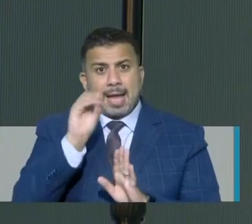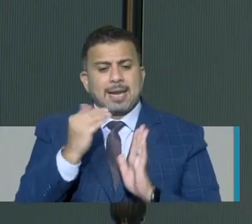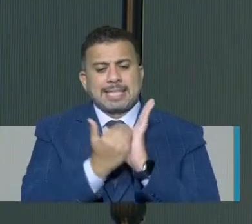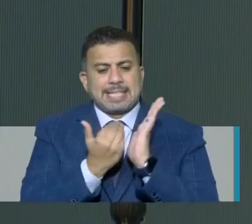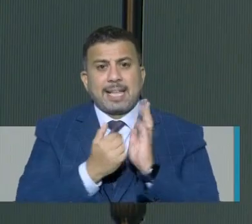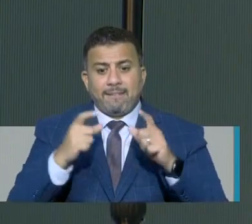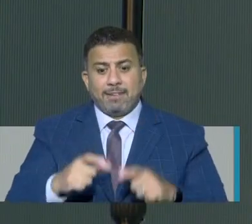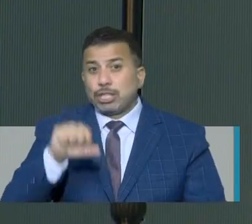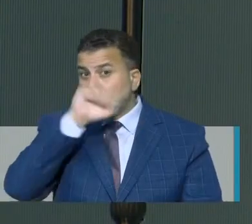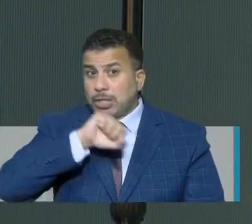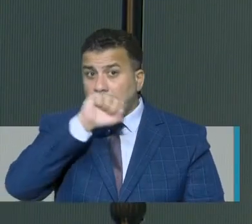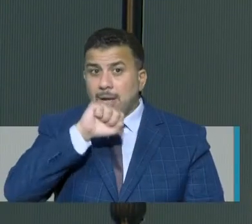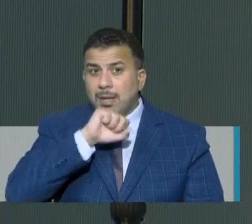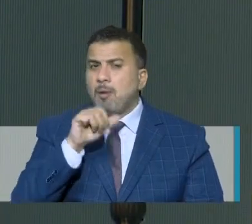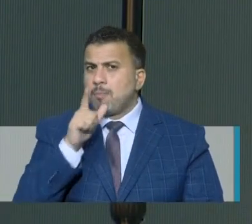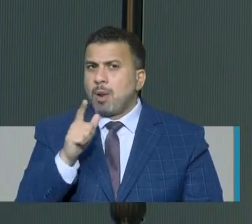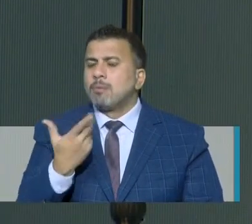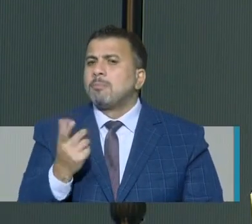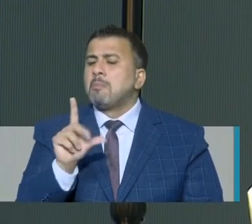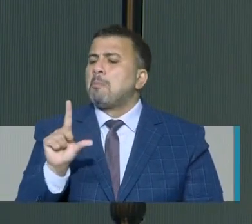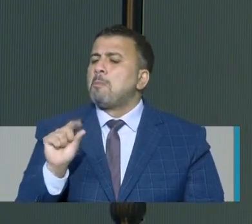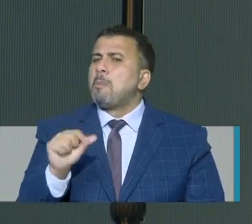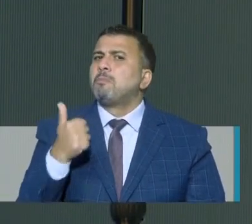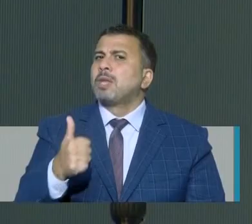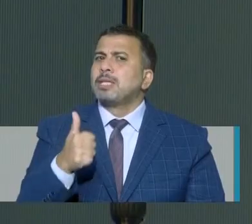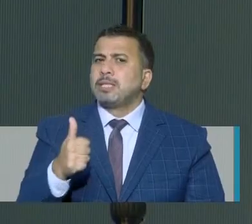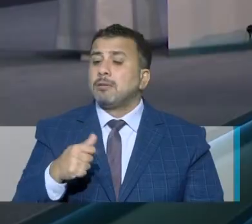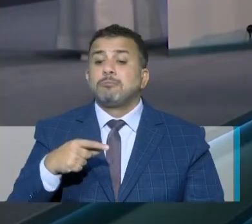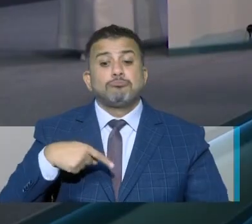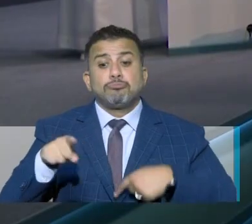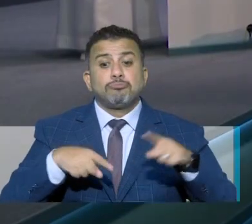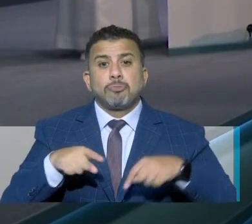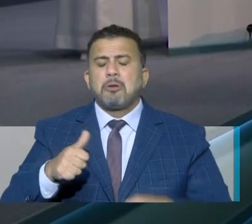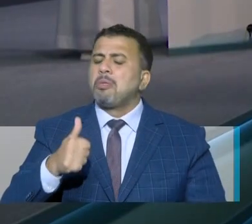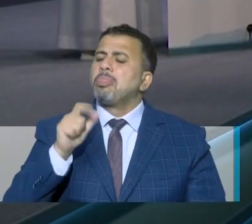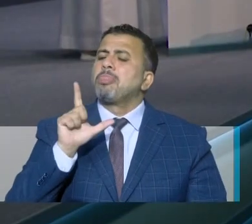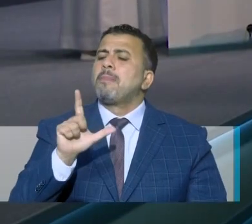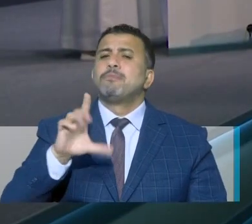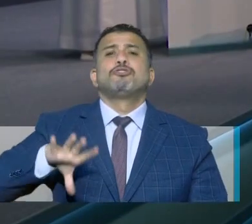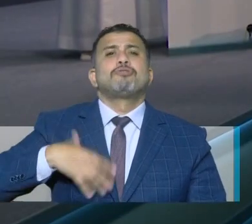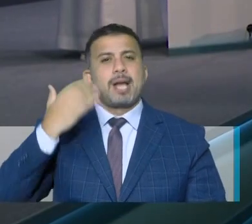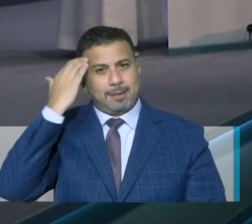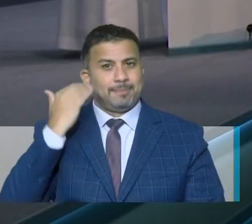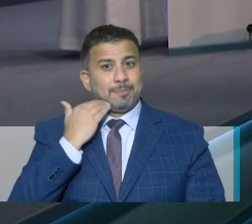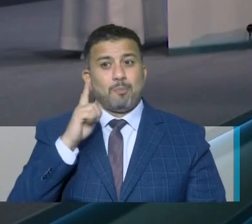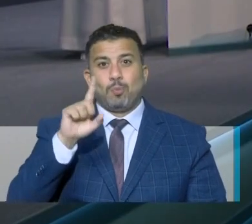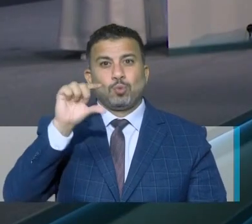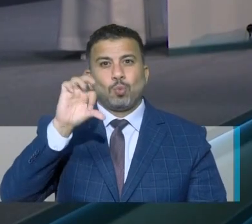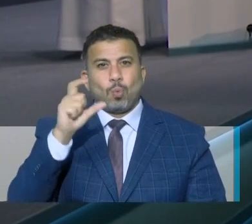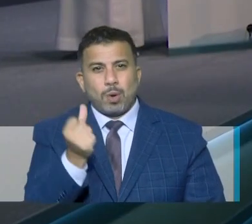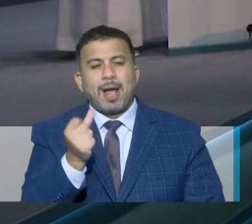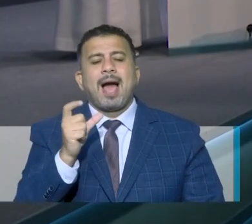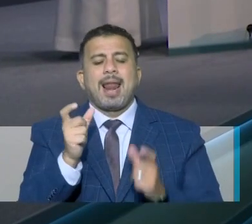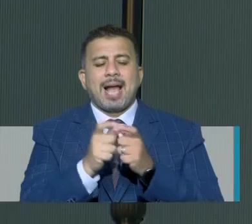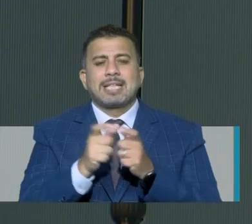في ياتي ضمن مناخ مثالي وتوجيهات سديده من الشيخ ابو دور بن سلطان القاسمي